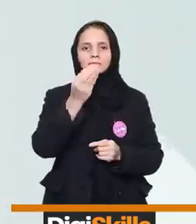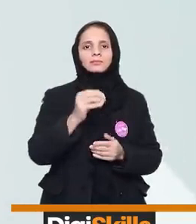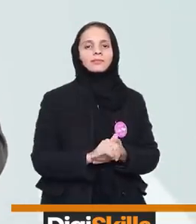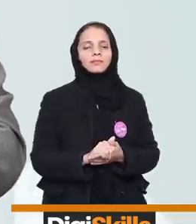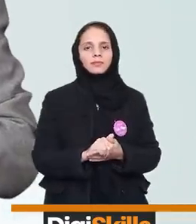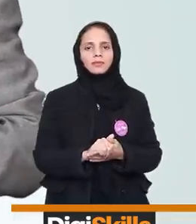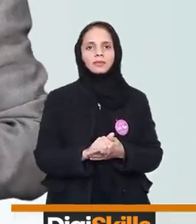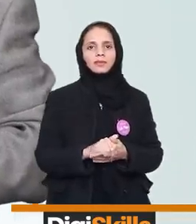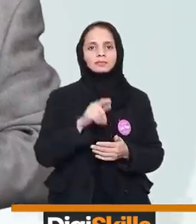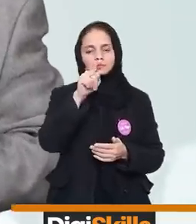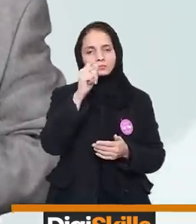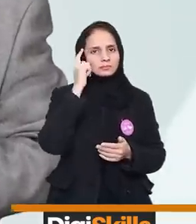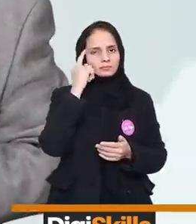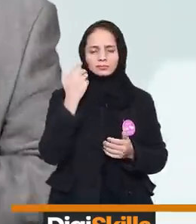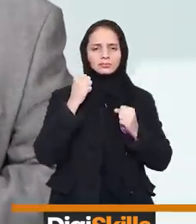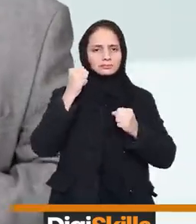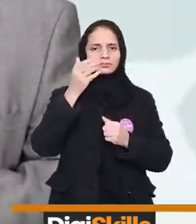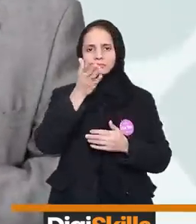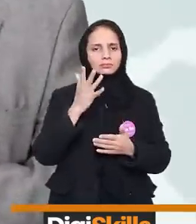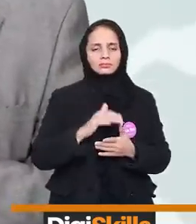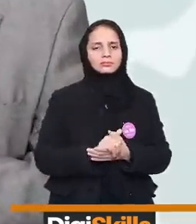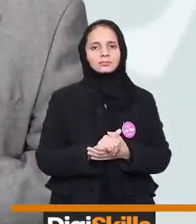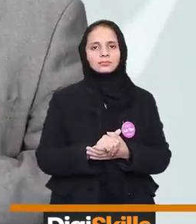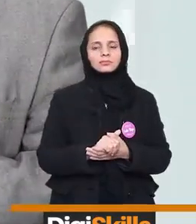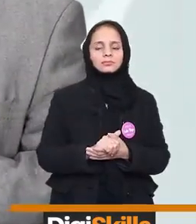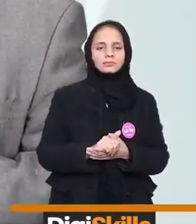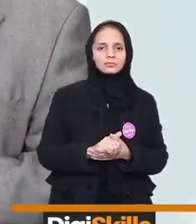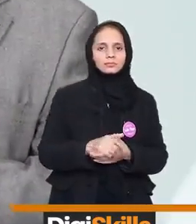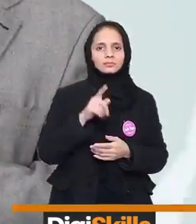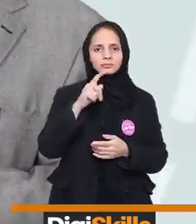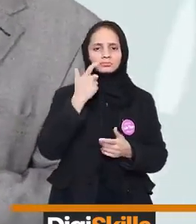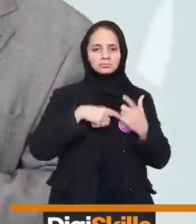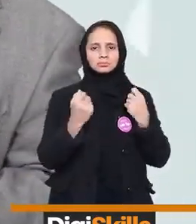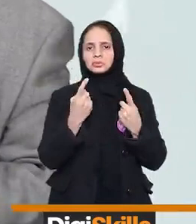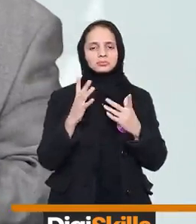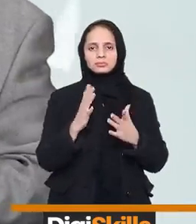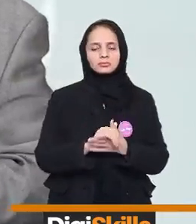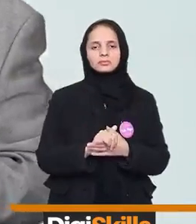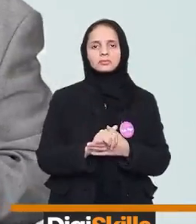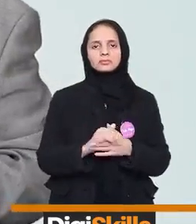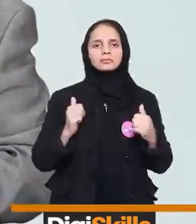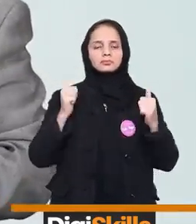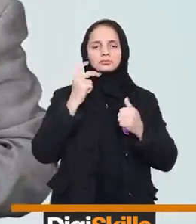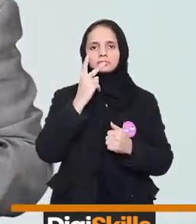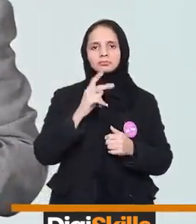چلوں، یو آر ناٹ اے سپر مین. بالکل، نہ تو آپ کی ڈریسنگ سپر مین والی ہے